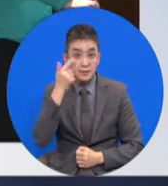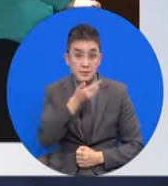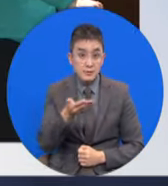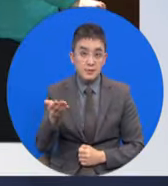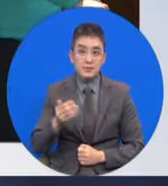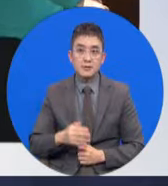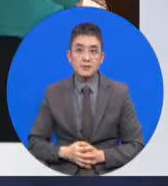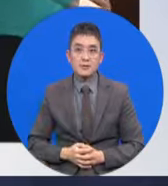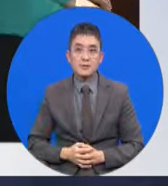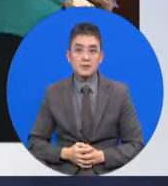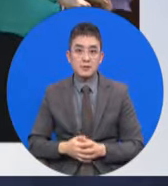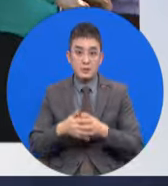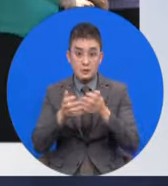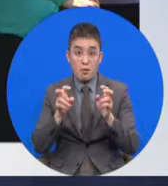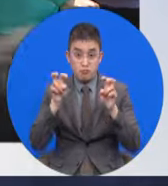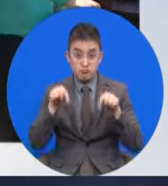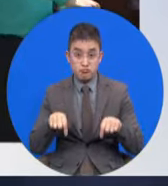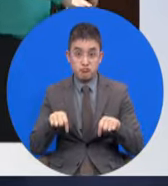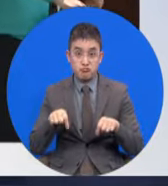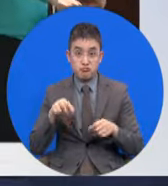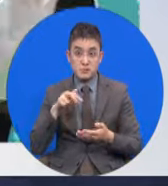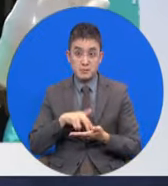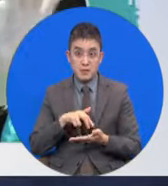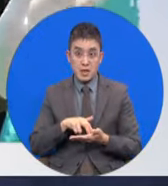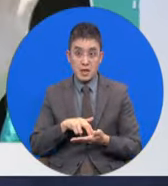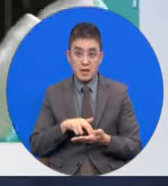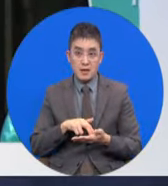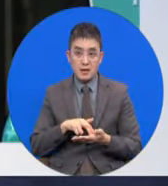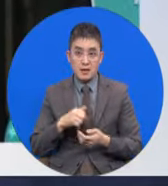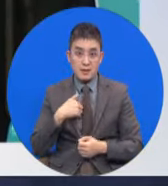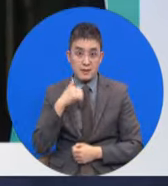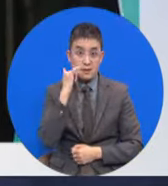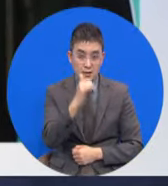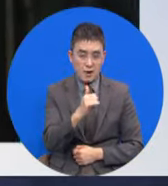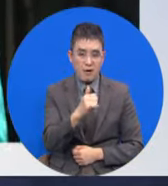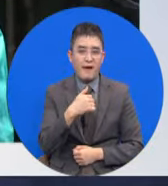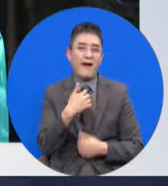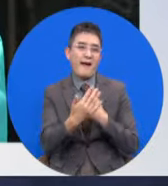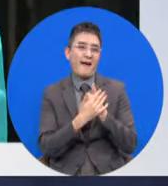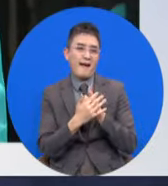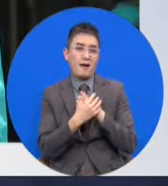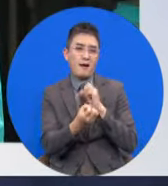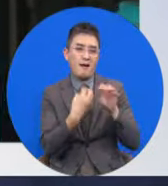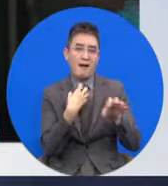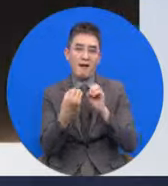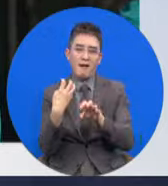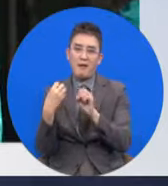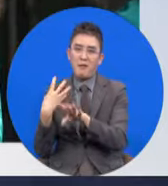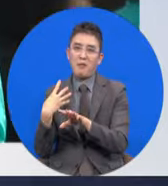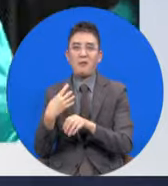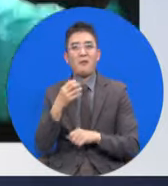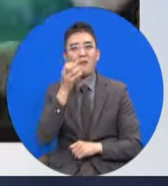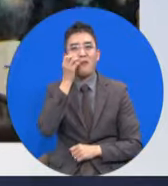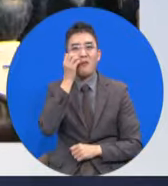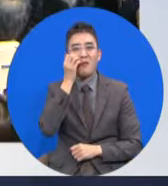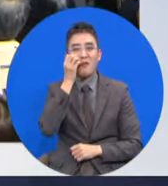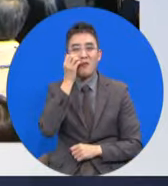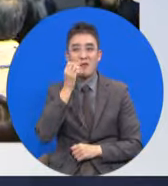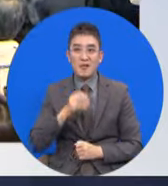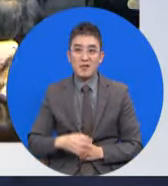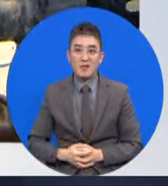후보들이 여론조사라는 게 참 재밌습니다. 자기가 돌면 자기한테 유리하게 나옵니다. 자기가 묘합니다. 여의도 연구소에서